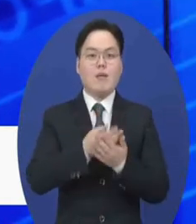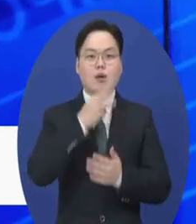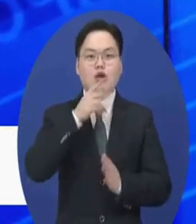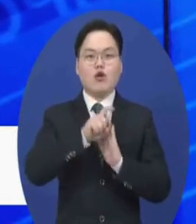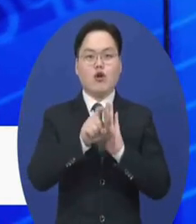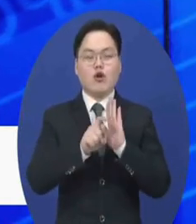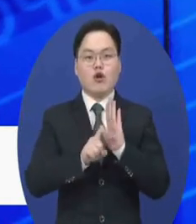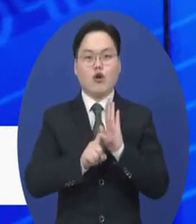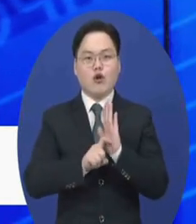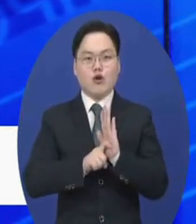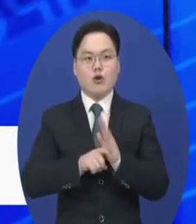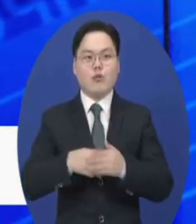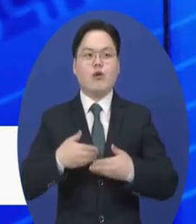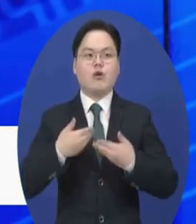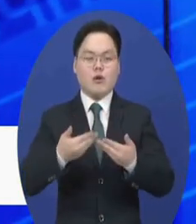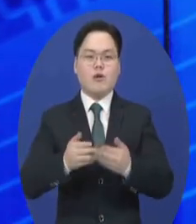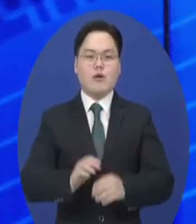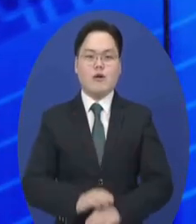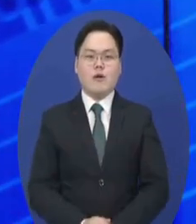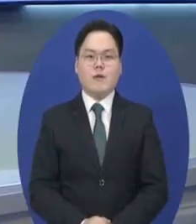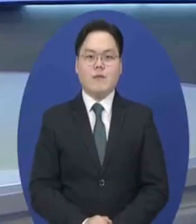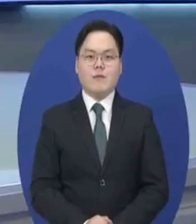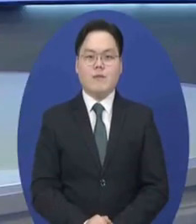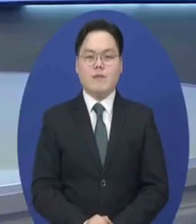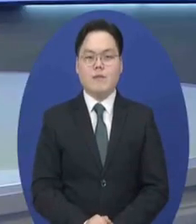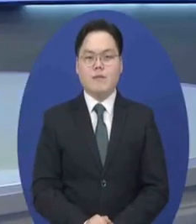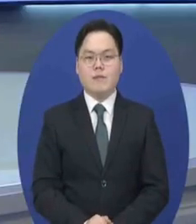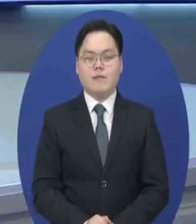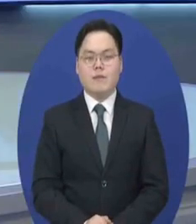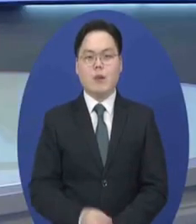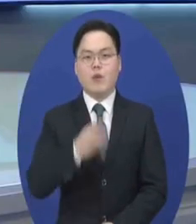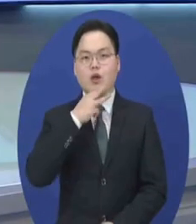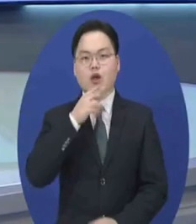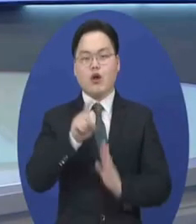Мэдээллийн хөтөлбөр танд зочны ярилцлагаар үргэлжлэн хүрэлээ. Мэдээллийн хөтөлбөр үргэлжлэн